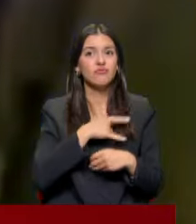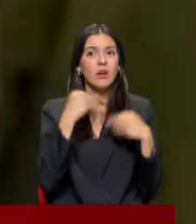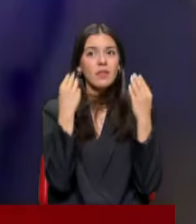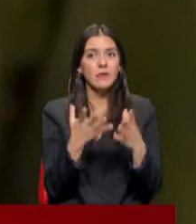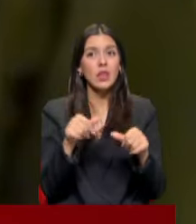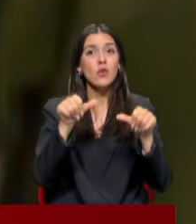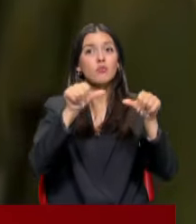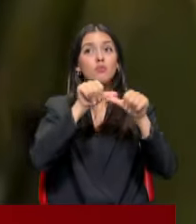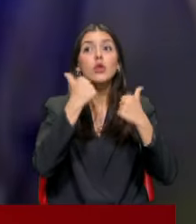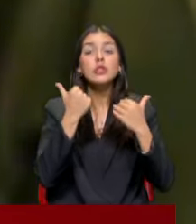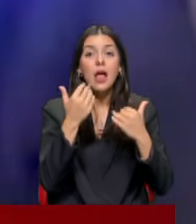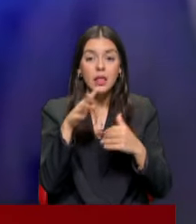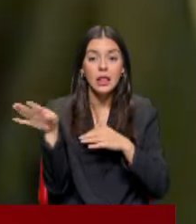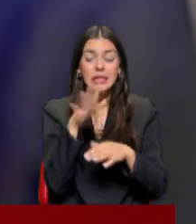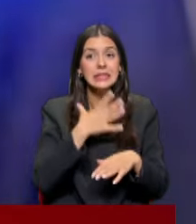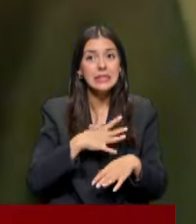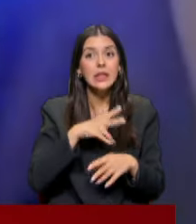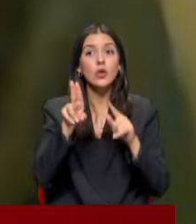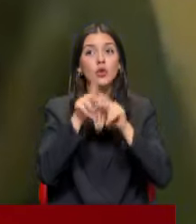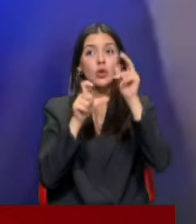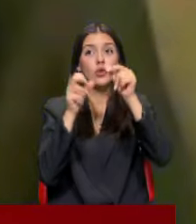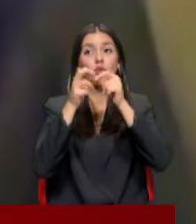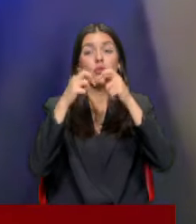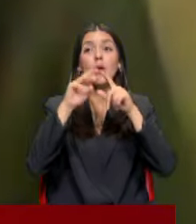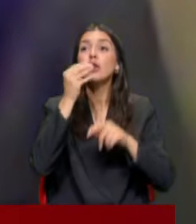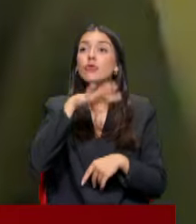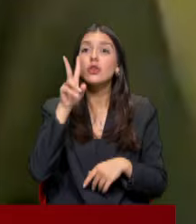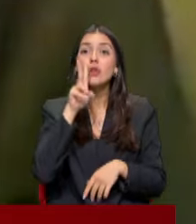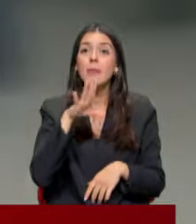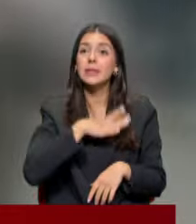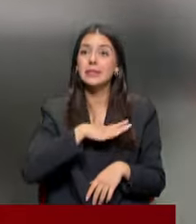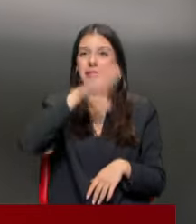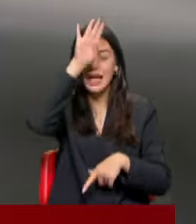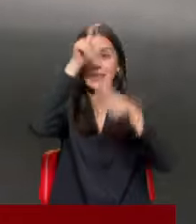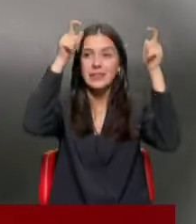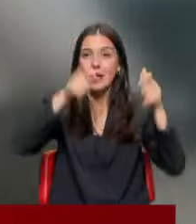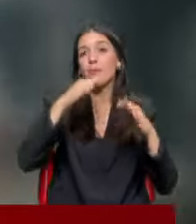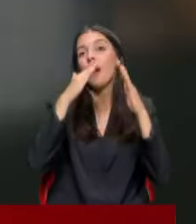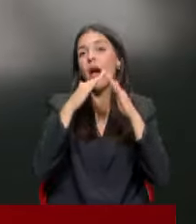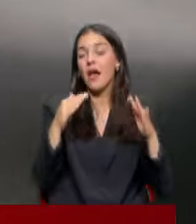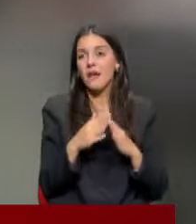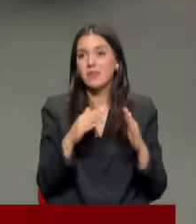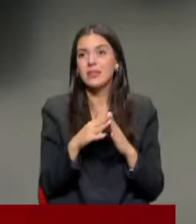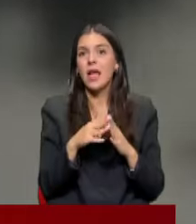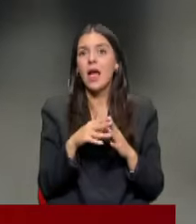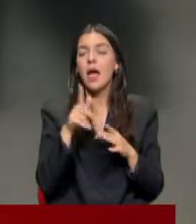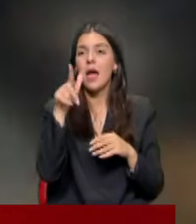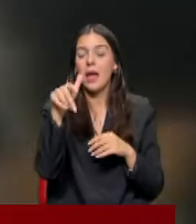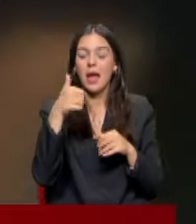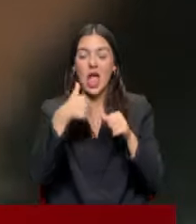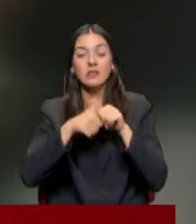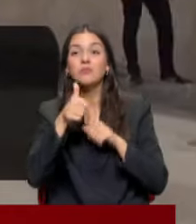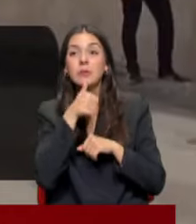verdi. Boşanma aşamasındaki Kübra Güler çocuğunu görmek için gittiği İstanbul Eyüp Sultan'daki evde kayınpederi